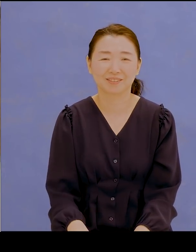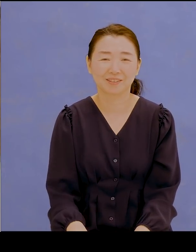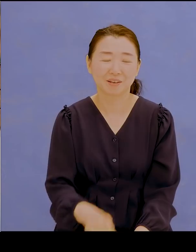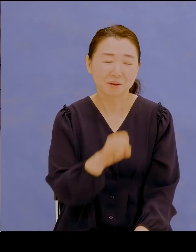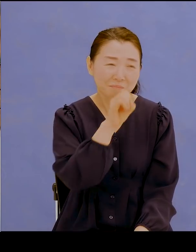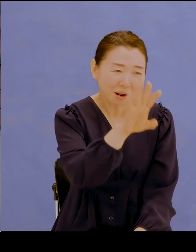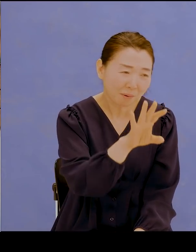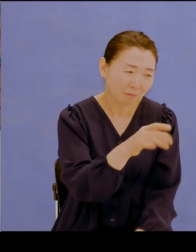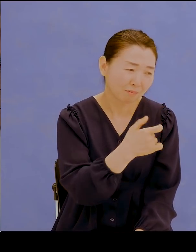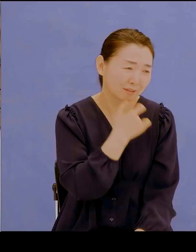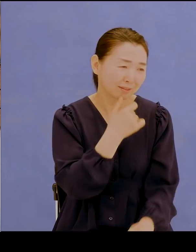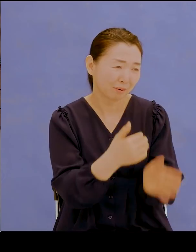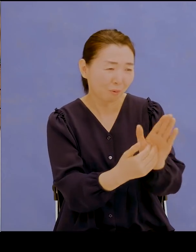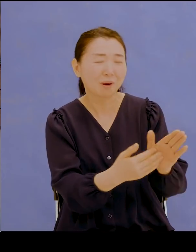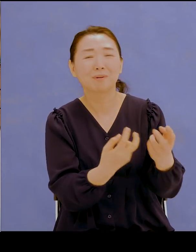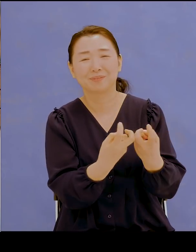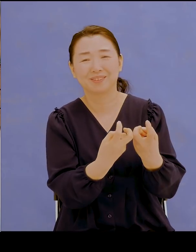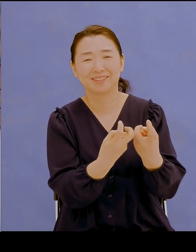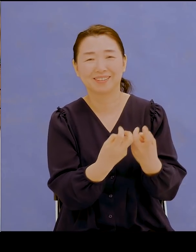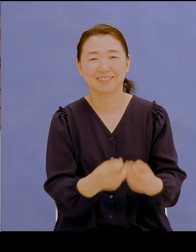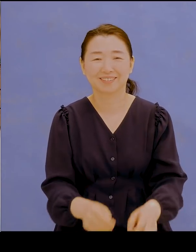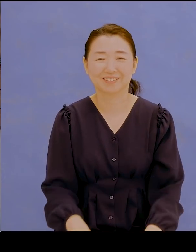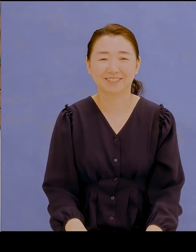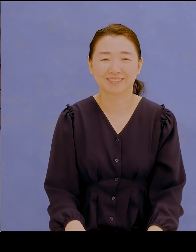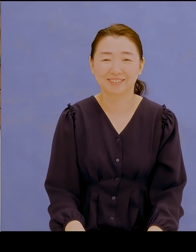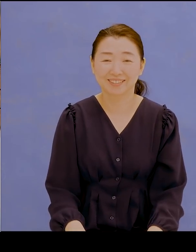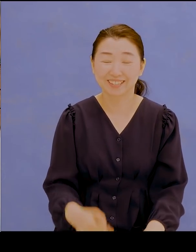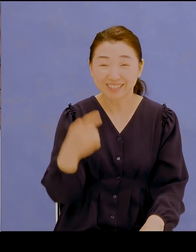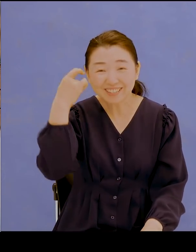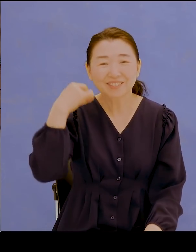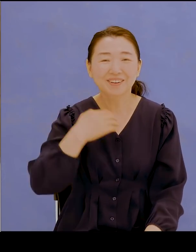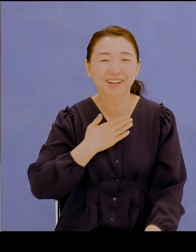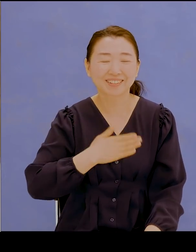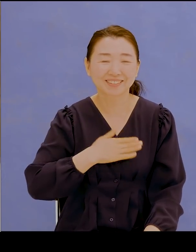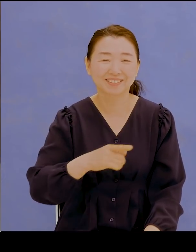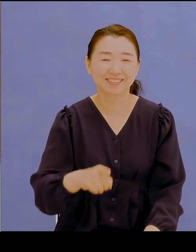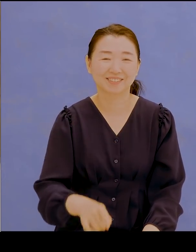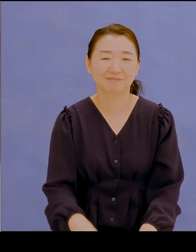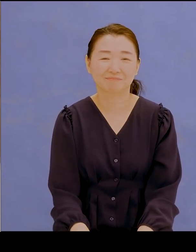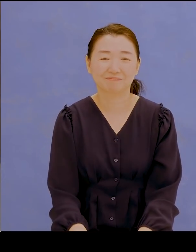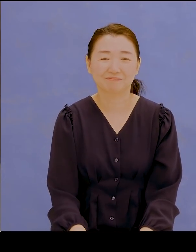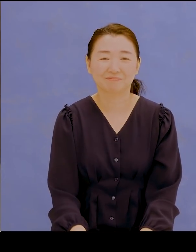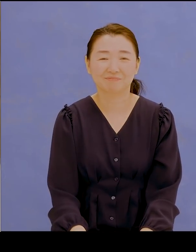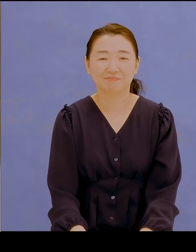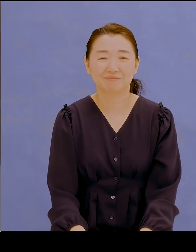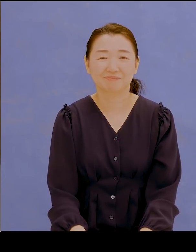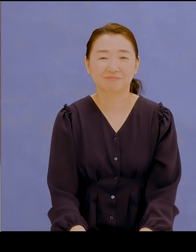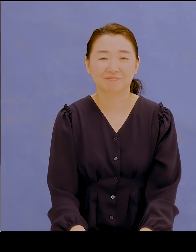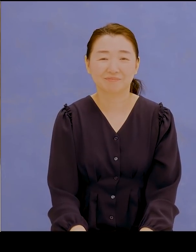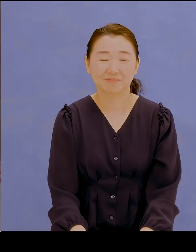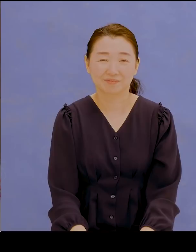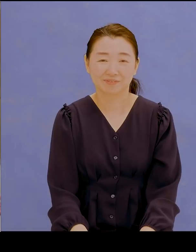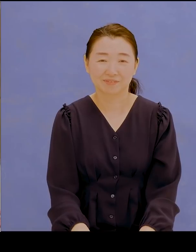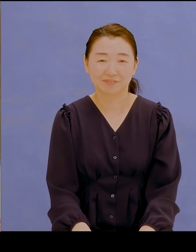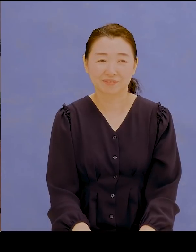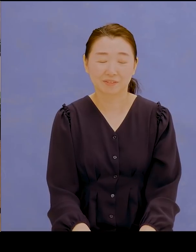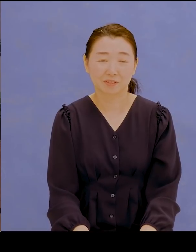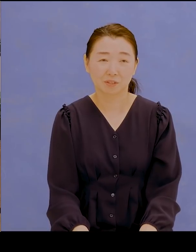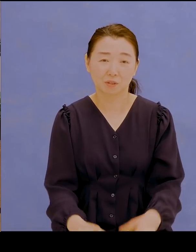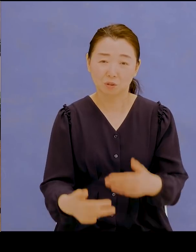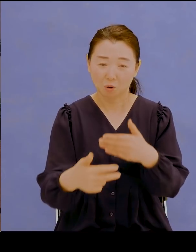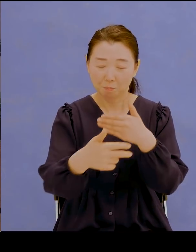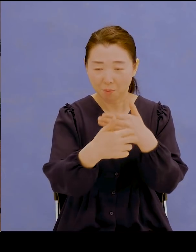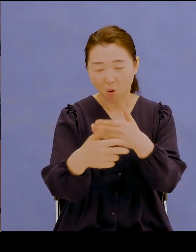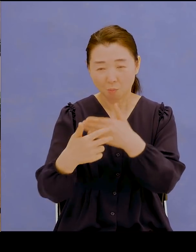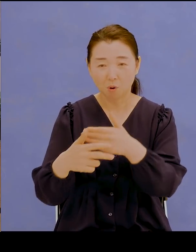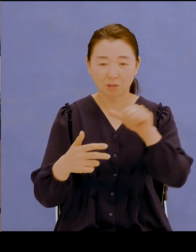얘기는 할 수 있는데 싫다 그러면 어떡하지 이런 거. 뭔지 알죠? 뭔지 알아요. 그런데 또 이 병원 5명을 이렇게 맡겨야 되는 거예요.